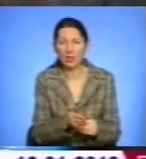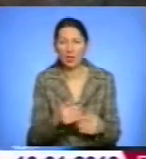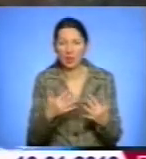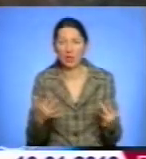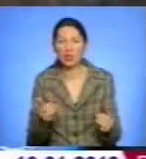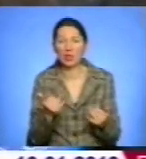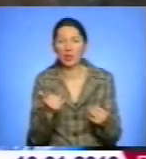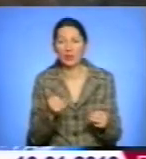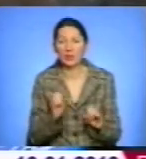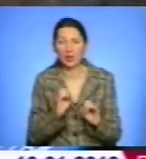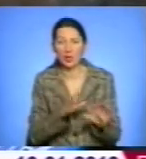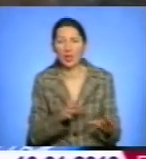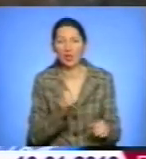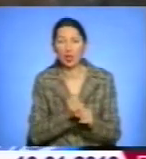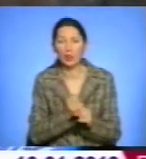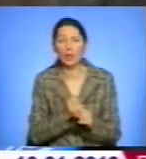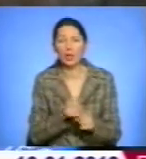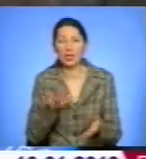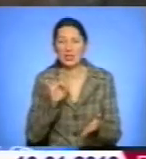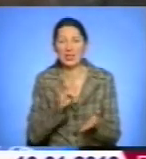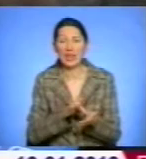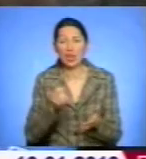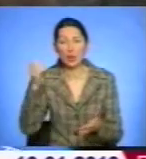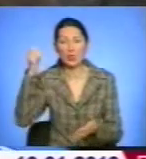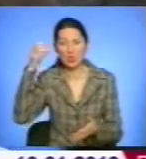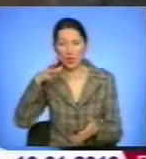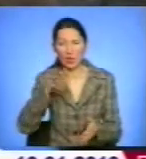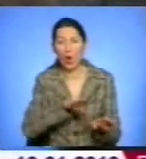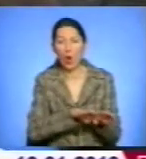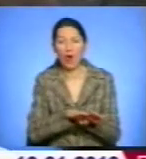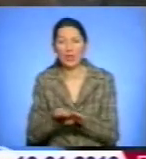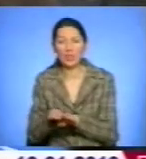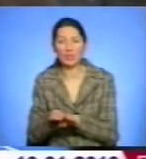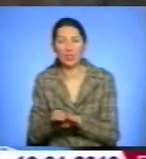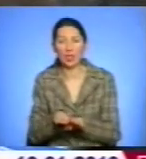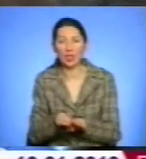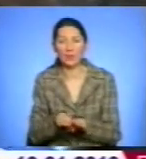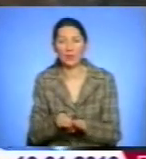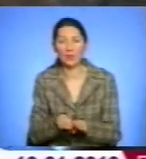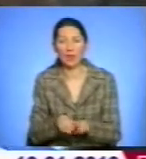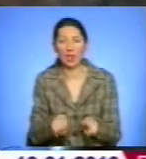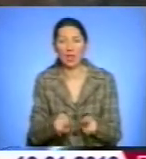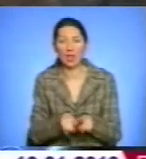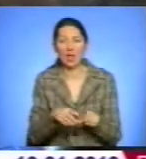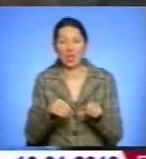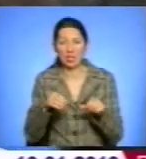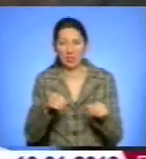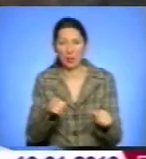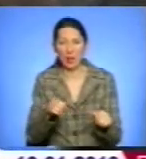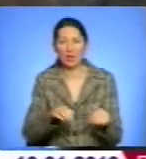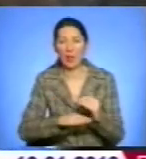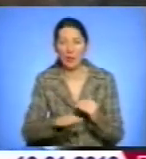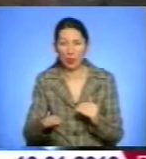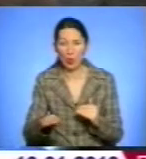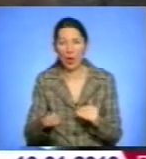який тут був складений, провести централізоване світло, вирівняти, бачите, тут така земельна підлога, і, в